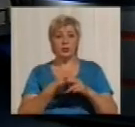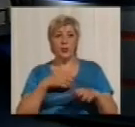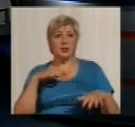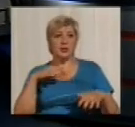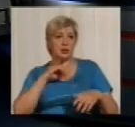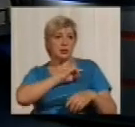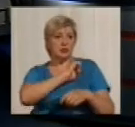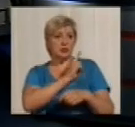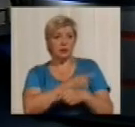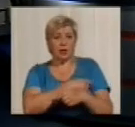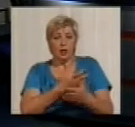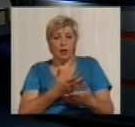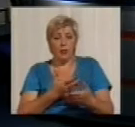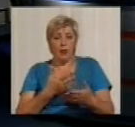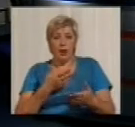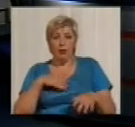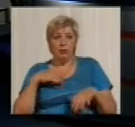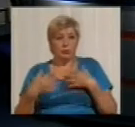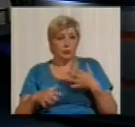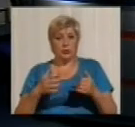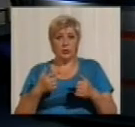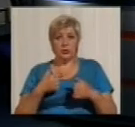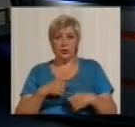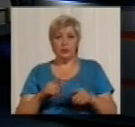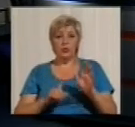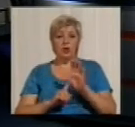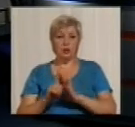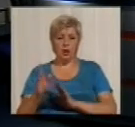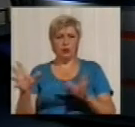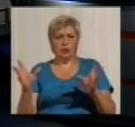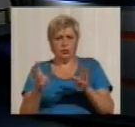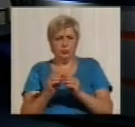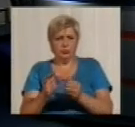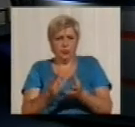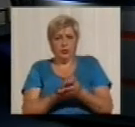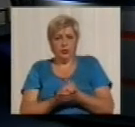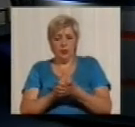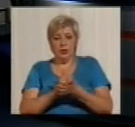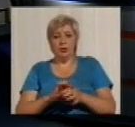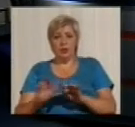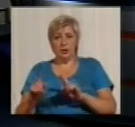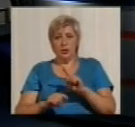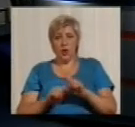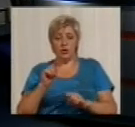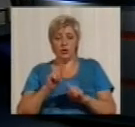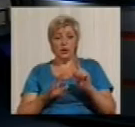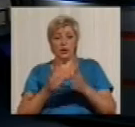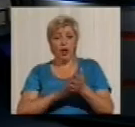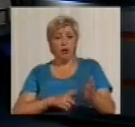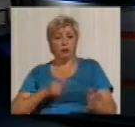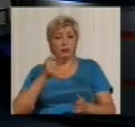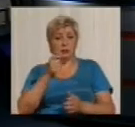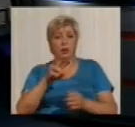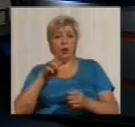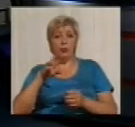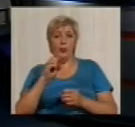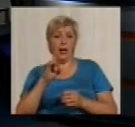не слышит. И мы стали делать определенные действия с родителями и подали заявление в